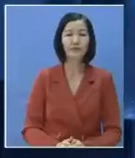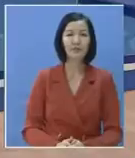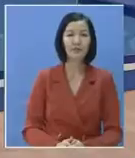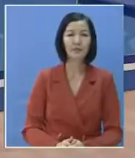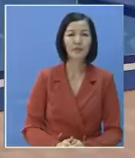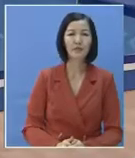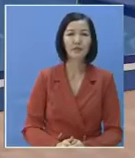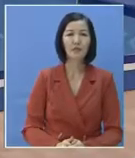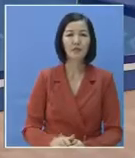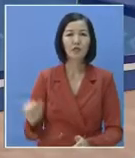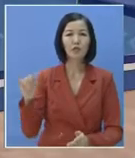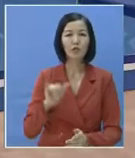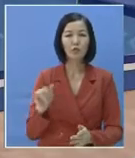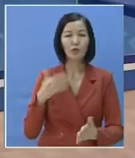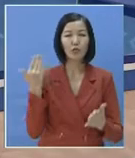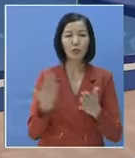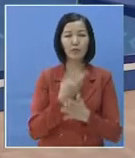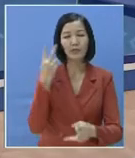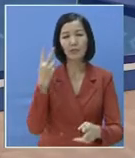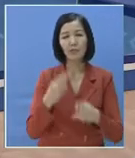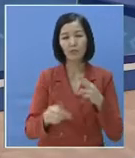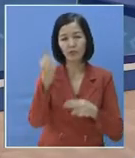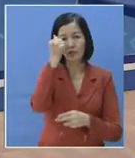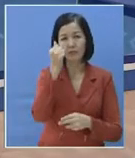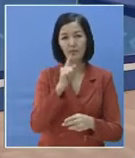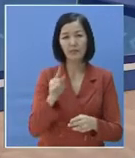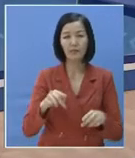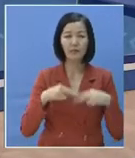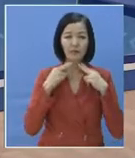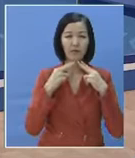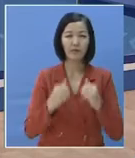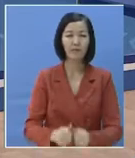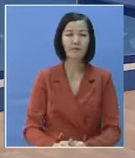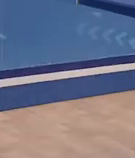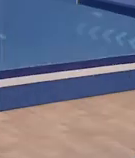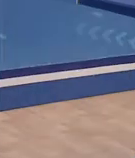ЖТСУ. У меня на этом все. Спасибо за внимание. До свидания.